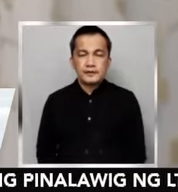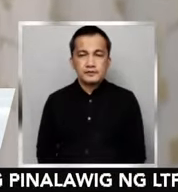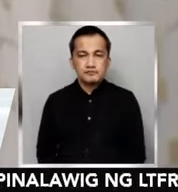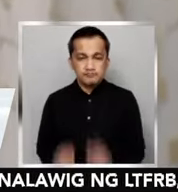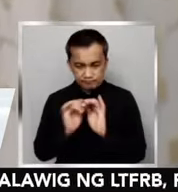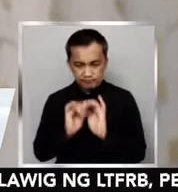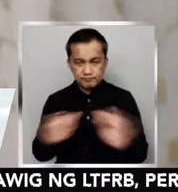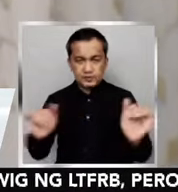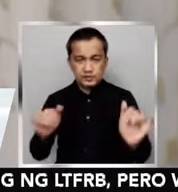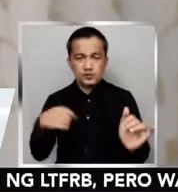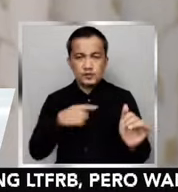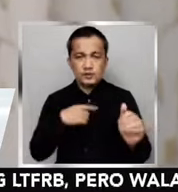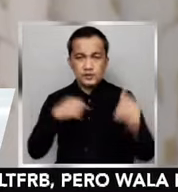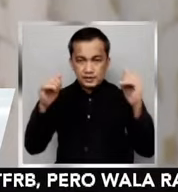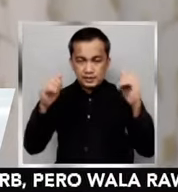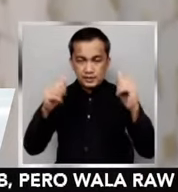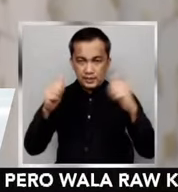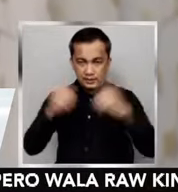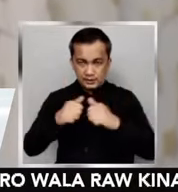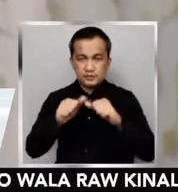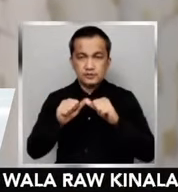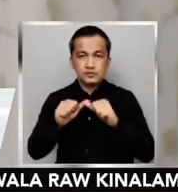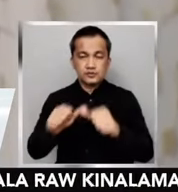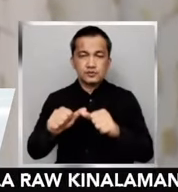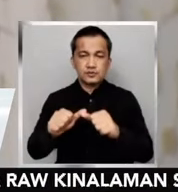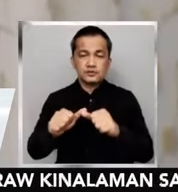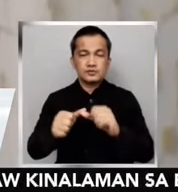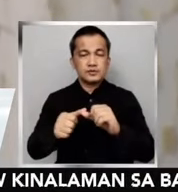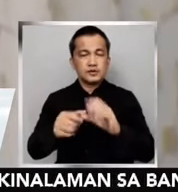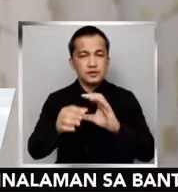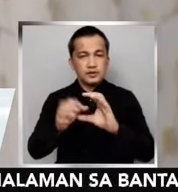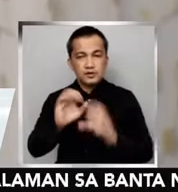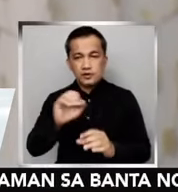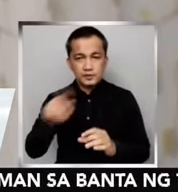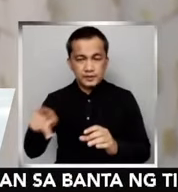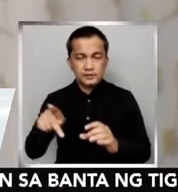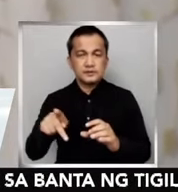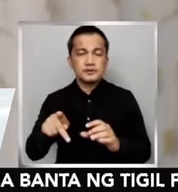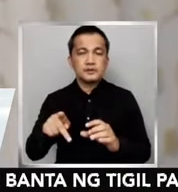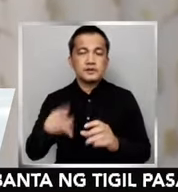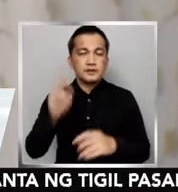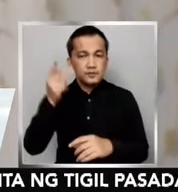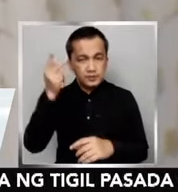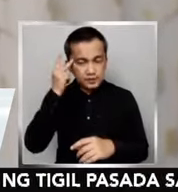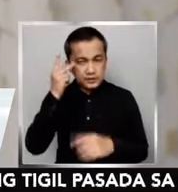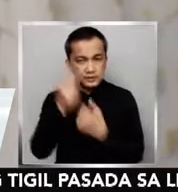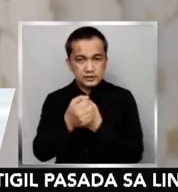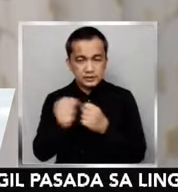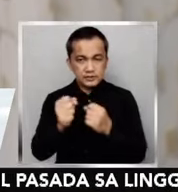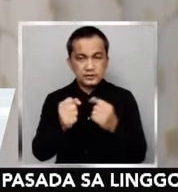we agreed to continue our cooperation onal Political and